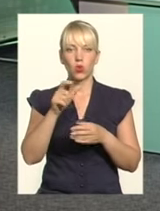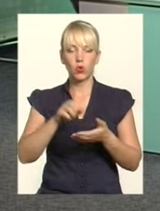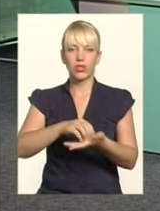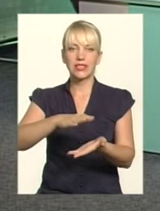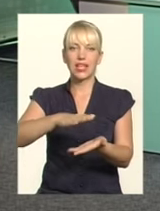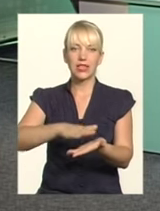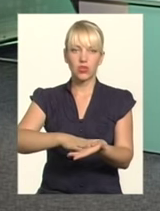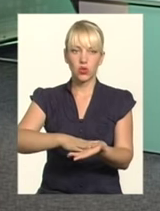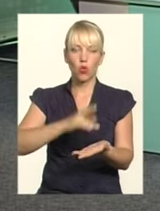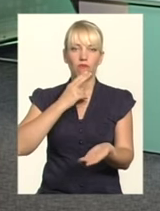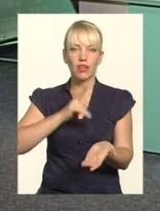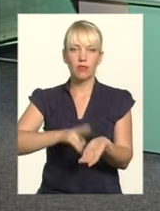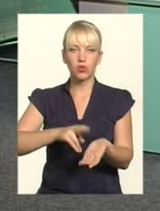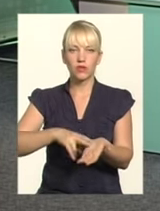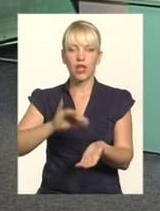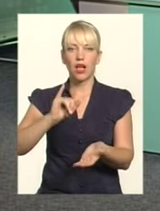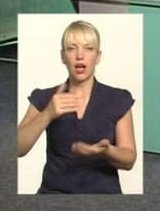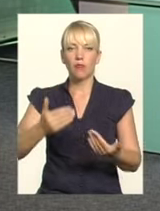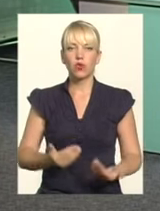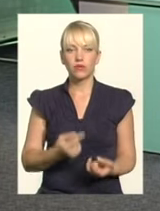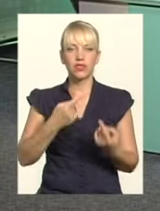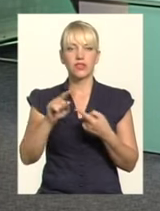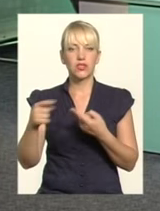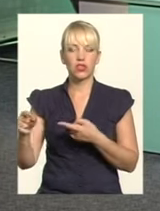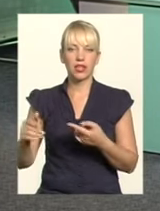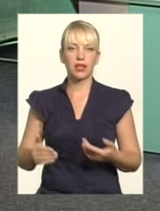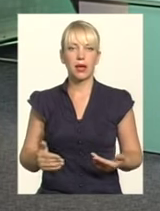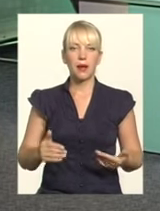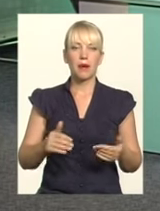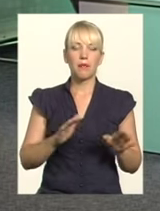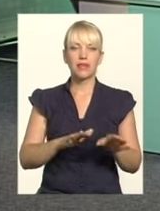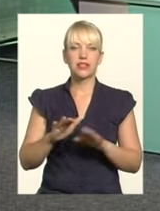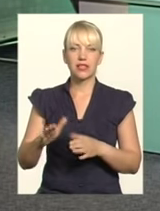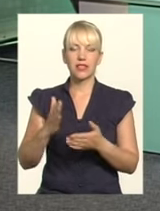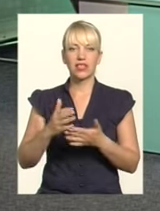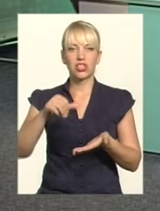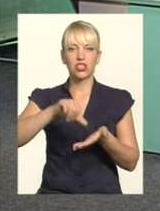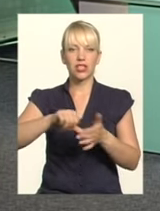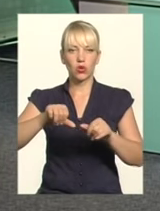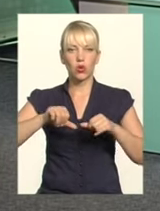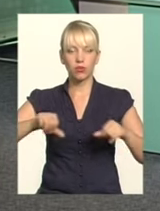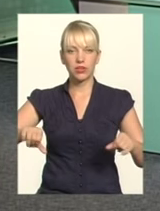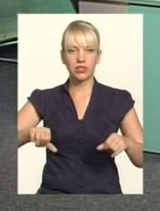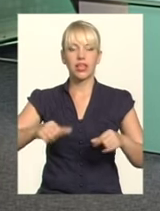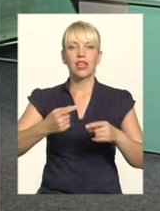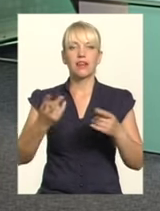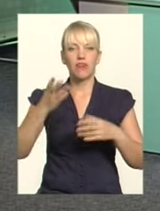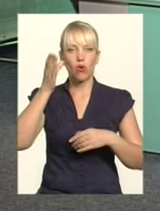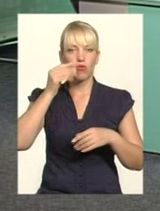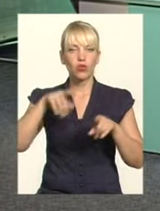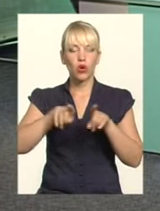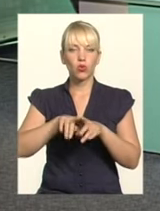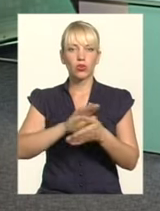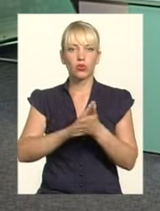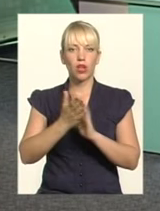зареєстровані, проживають в інших місцевостях. Є сьогодні комісії при райдержадміністраціях, міськвиконкомах. І враховуючи таку ситуацію,